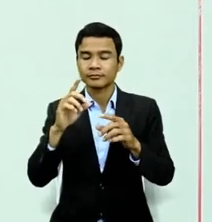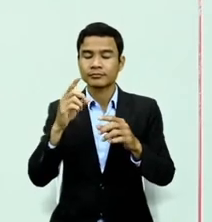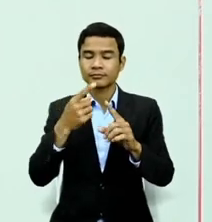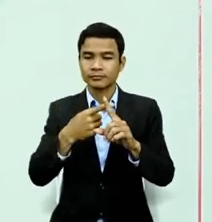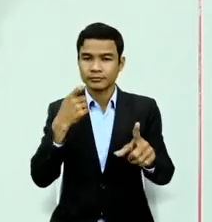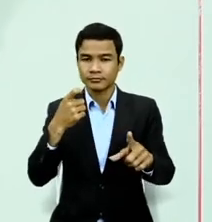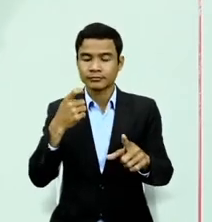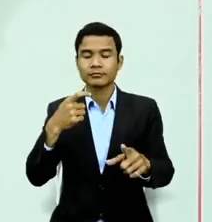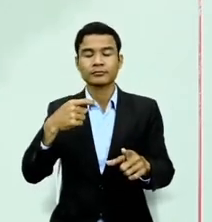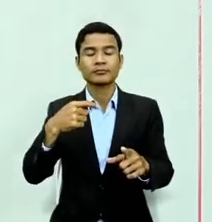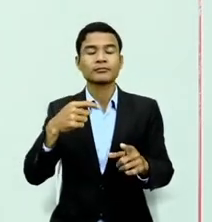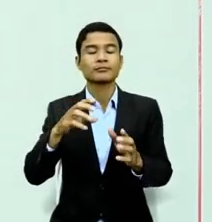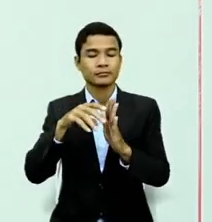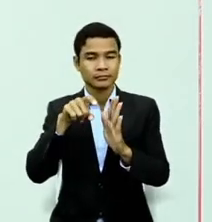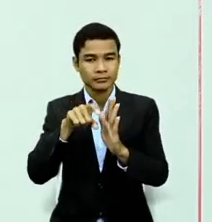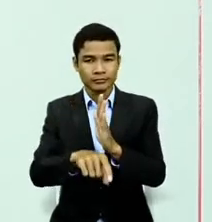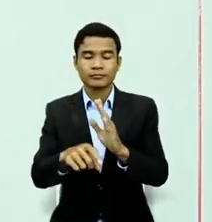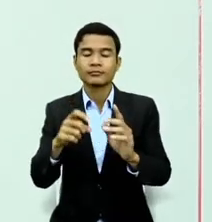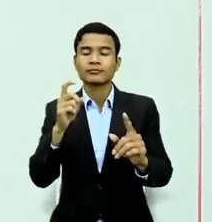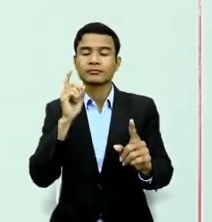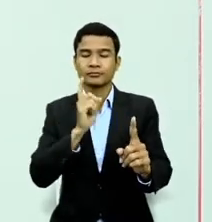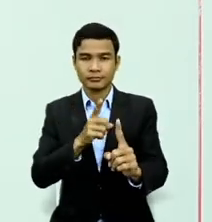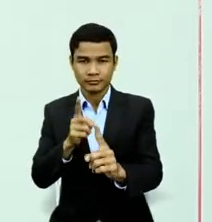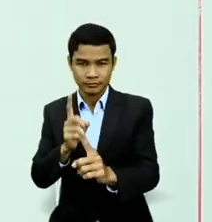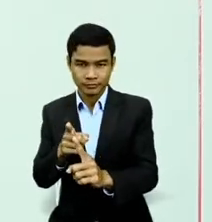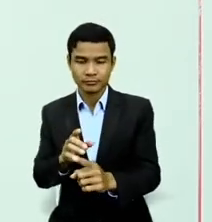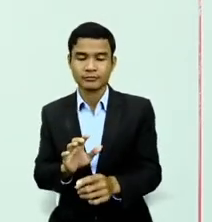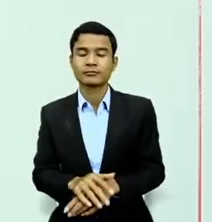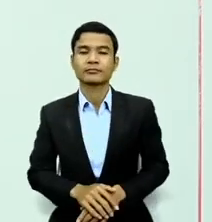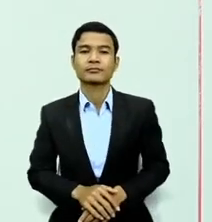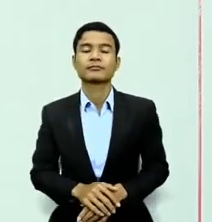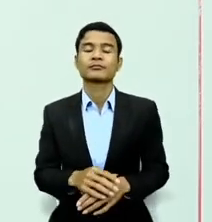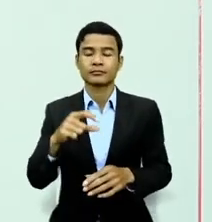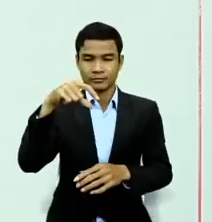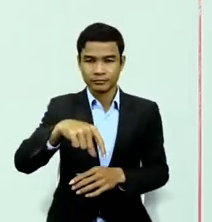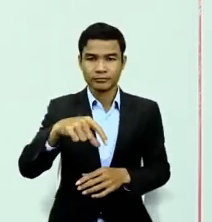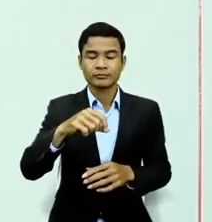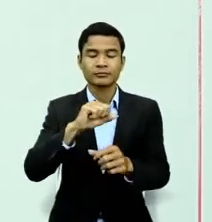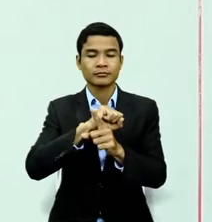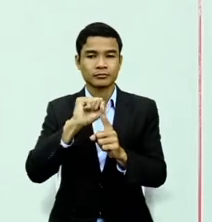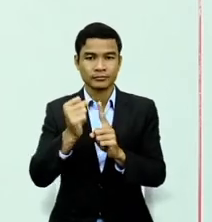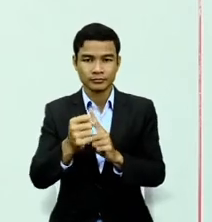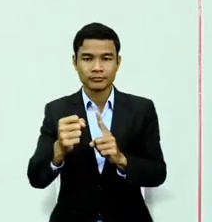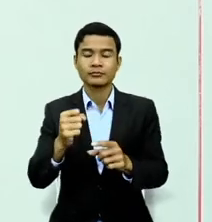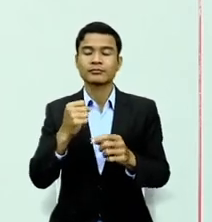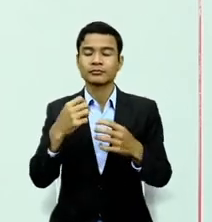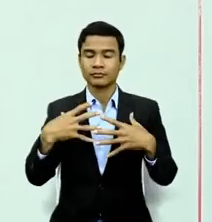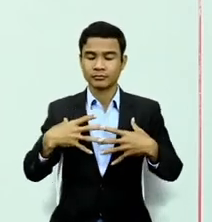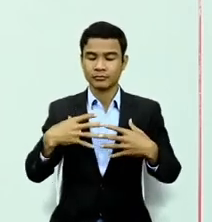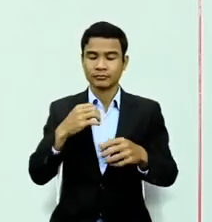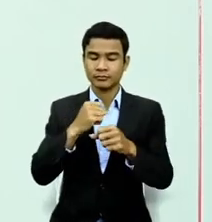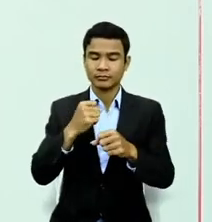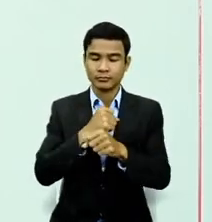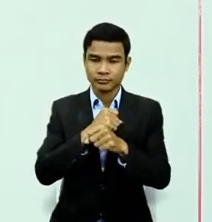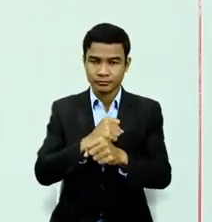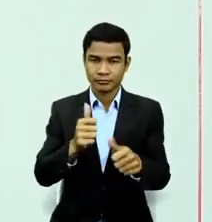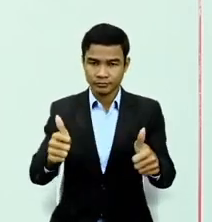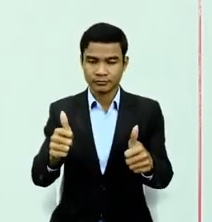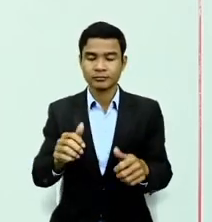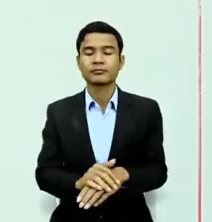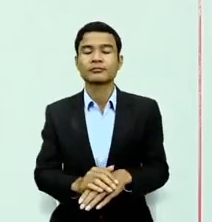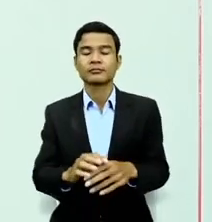cùng riêng cầm hành cổ sản thập hiệp sự vất thập hiệp